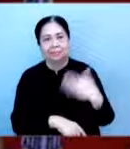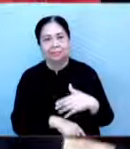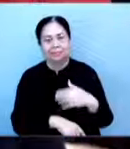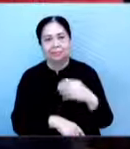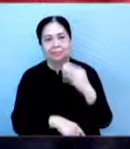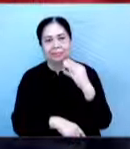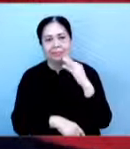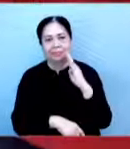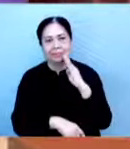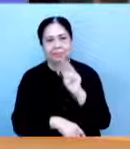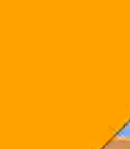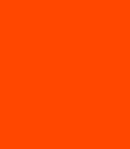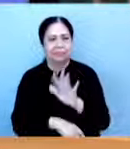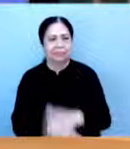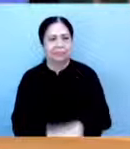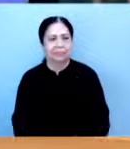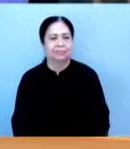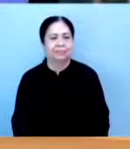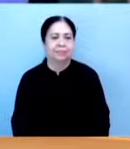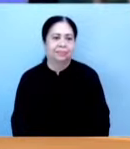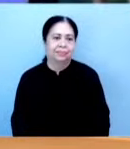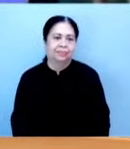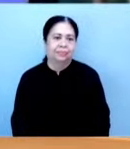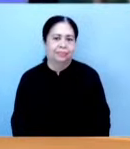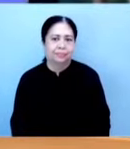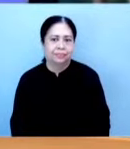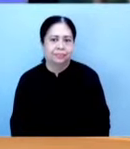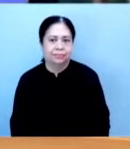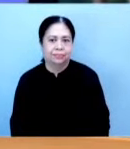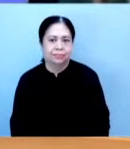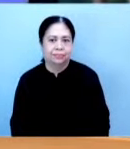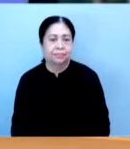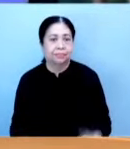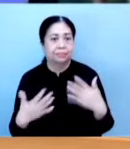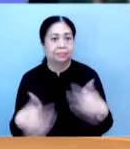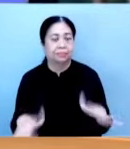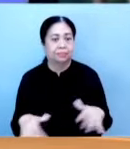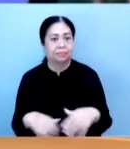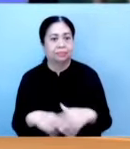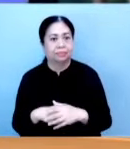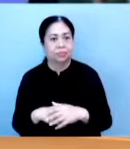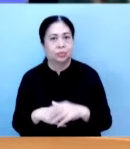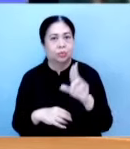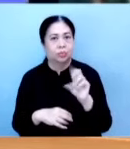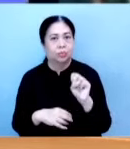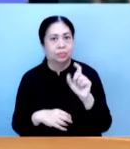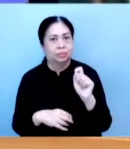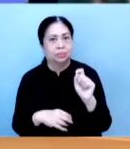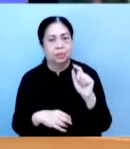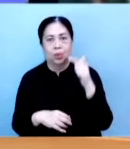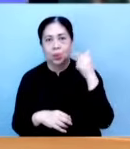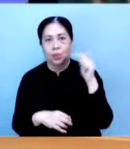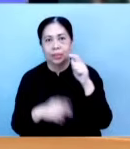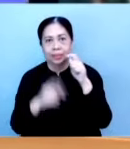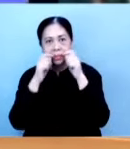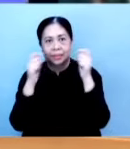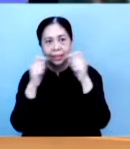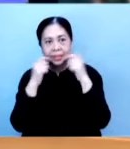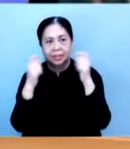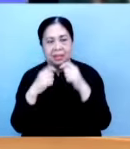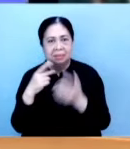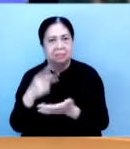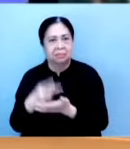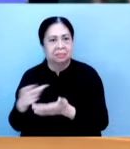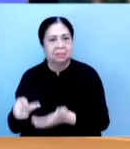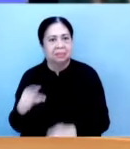Bautista news 5 natapos sa walo ang winning streak ng USD Golden Tiger matapos mabigo sa en